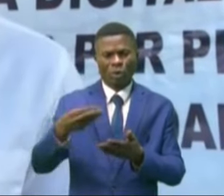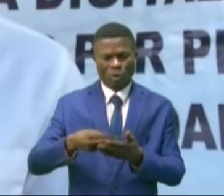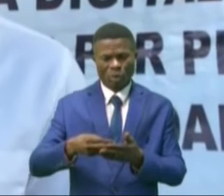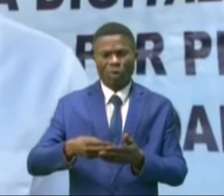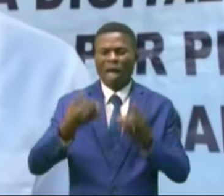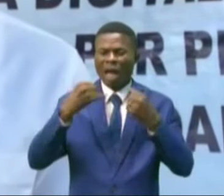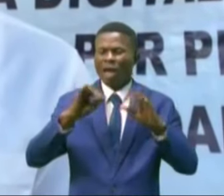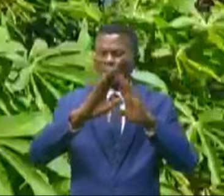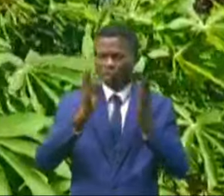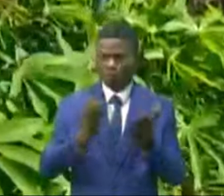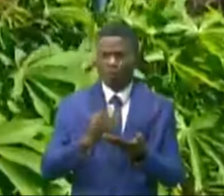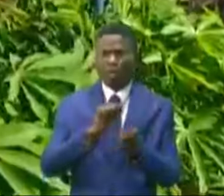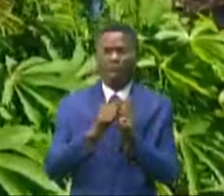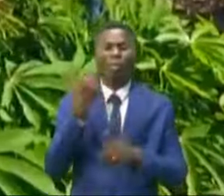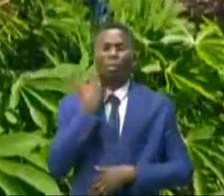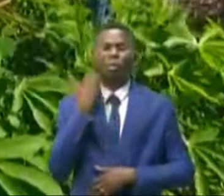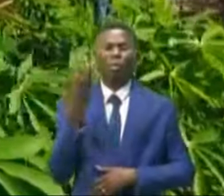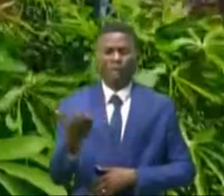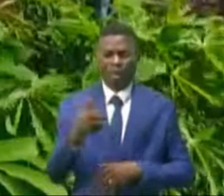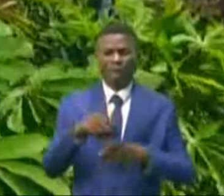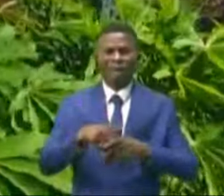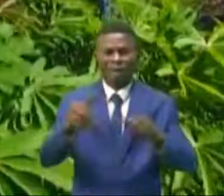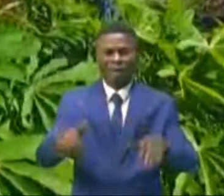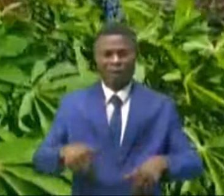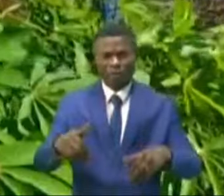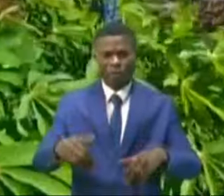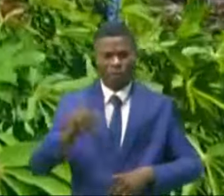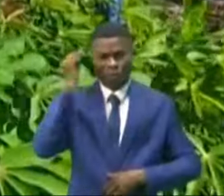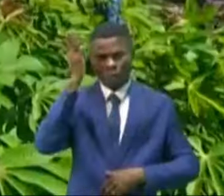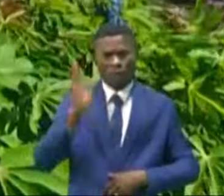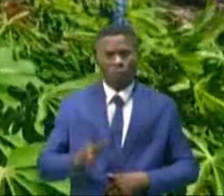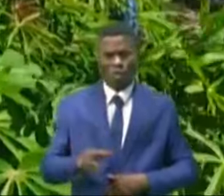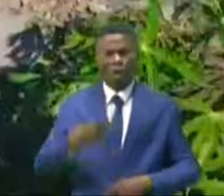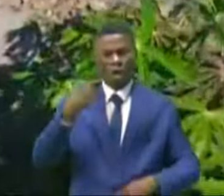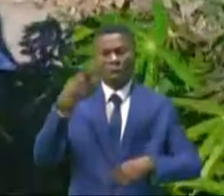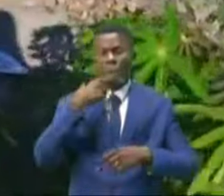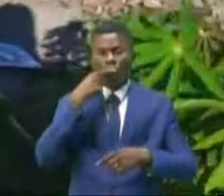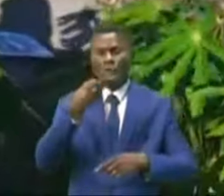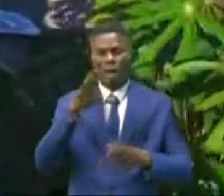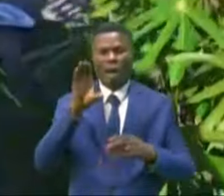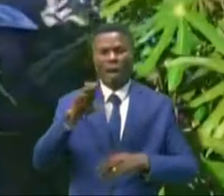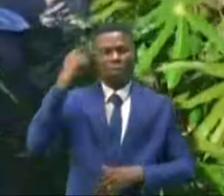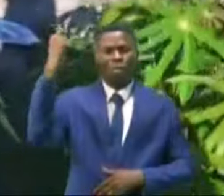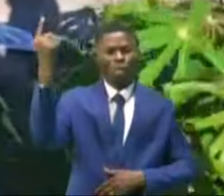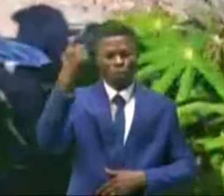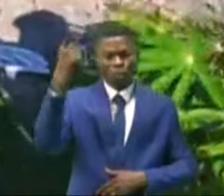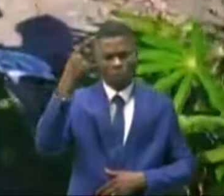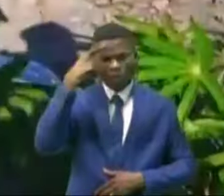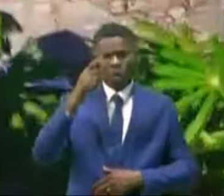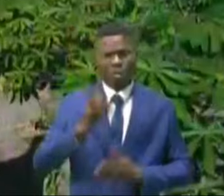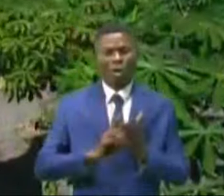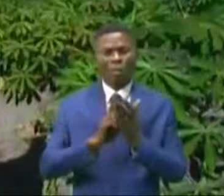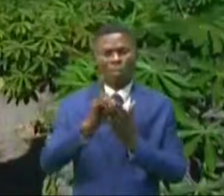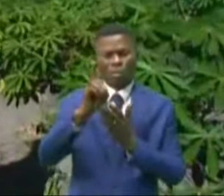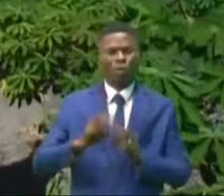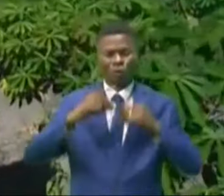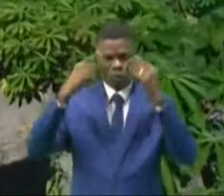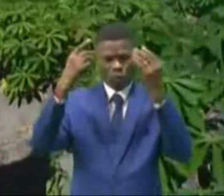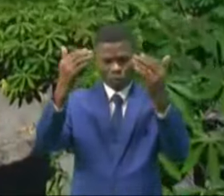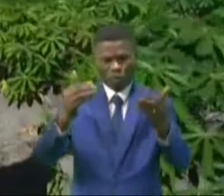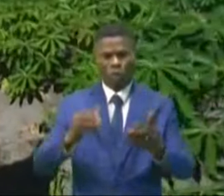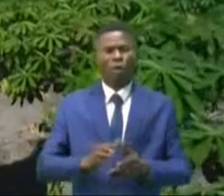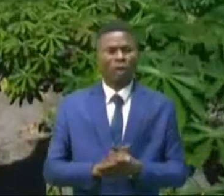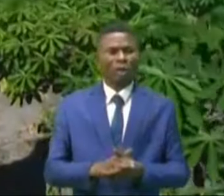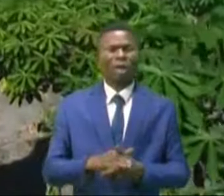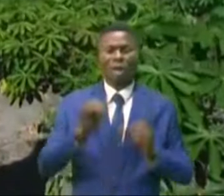les informations sur les maladies. Pour Inera et Milingombe, le gouvernement doit discuter avec la Banque mondiale pour la prolongation de ce projet. S'il y a possibilité